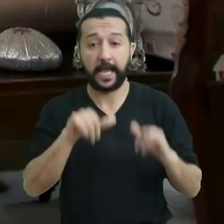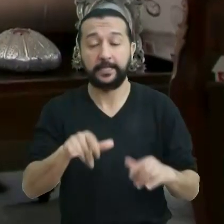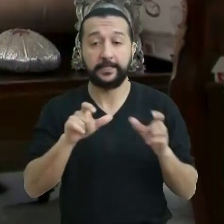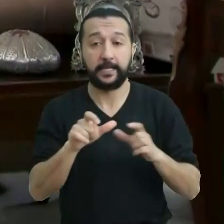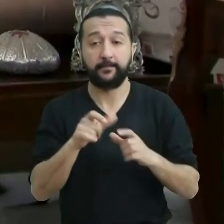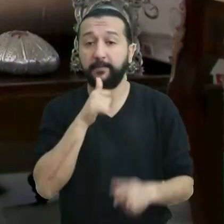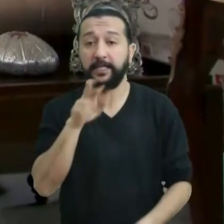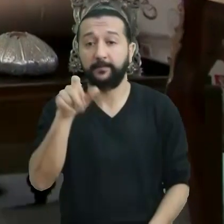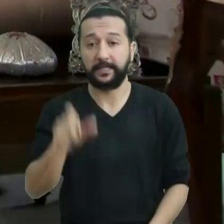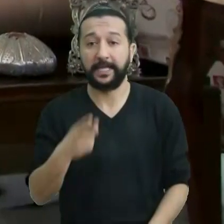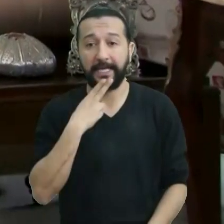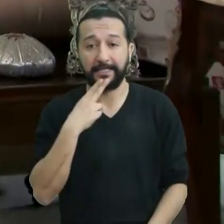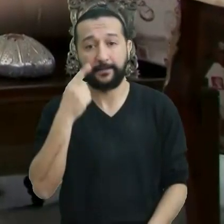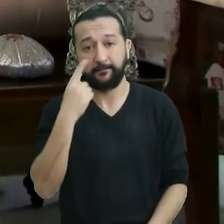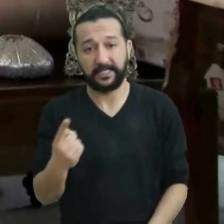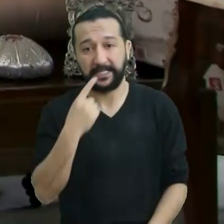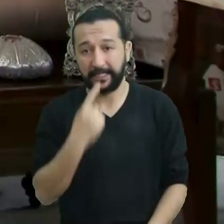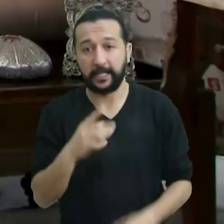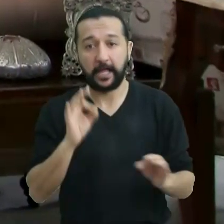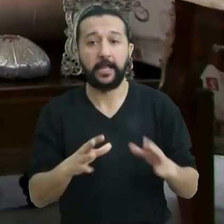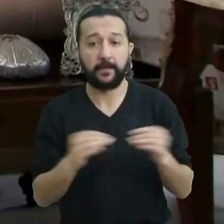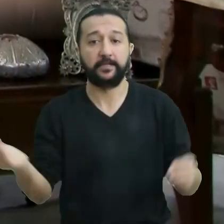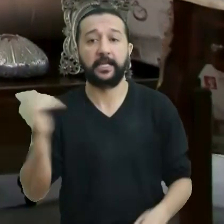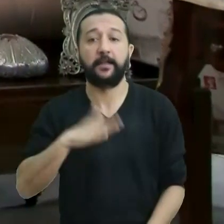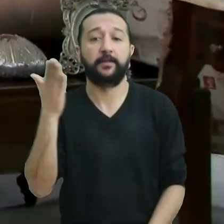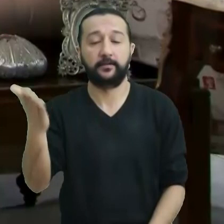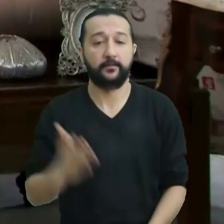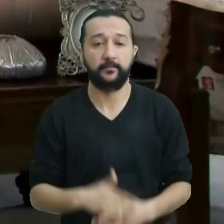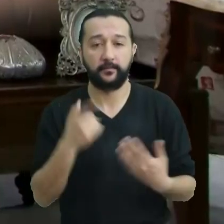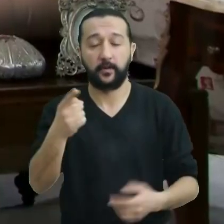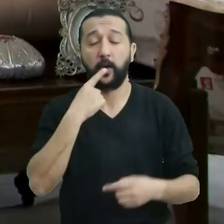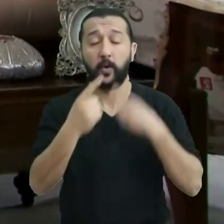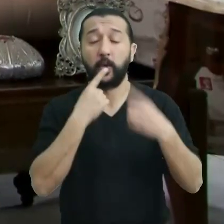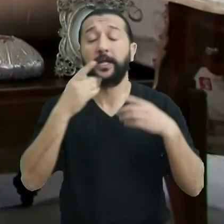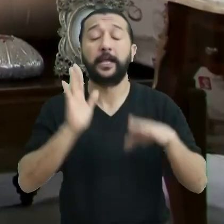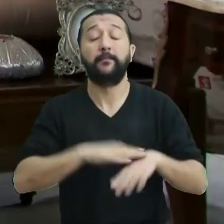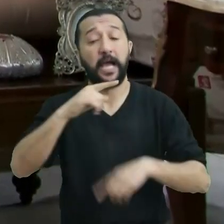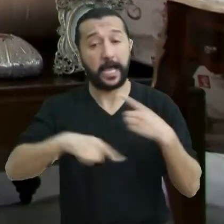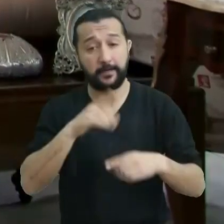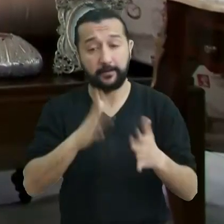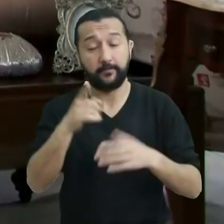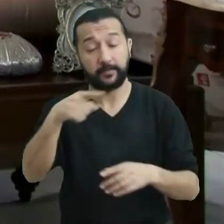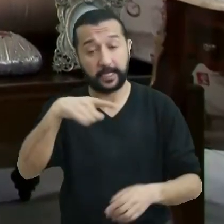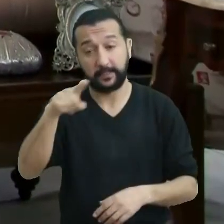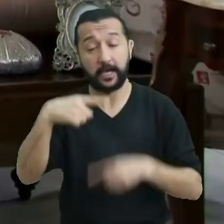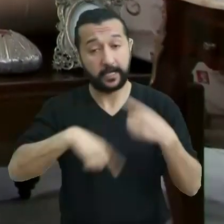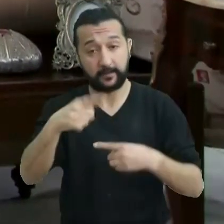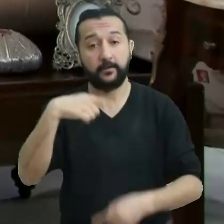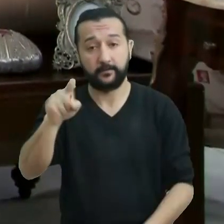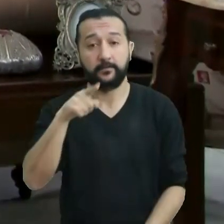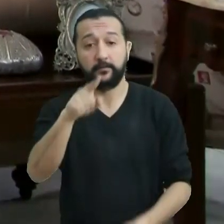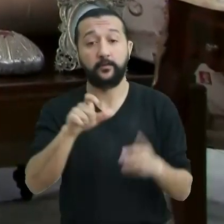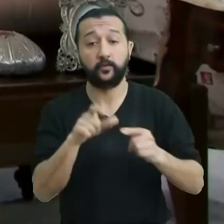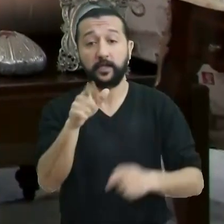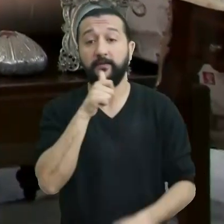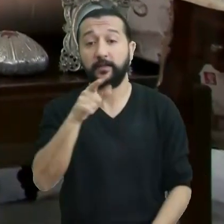Zarp Bey gibi. Kadınlara git bir bakacağım dedi. Hala gelmedi efendim ya. Ya konuşup durma da aramaya devam et. Hadi Şükrü, hadi. Ya